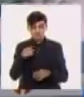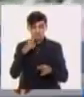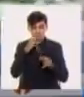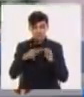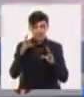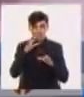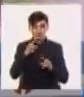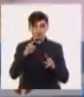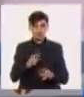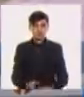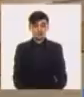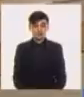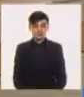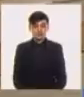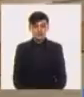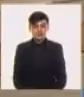Мадина Исимбаева.